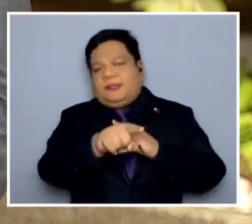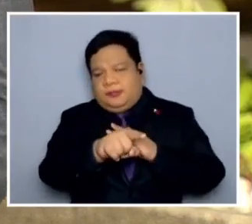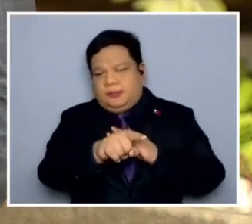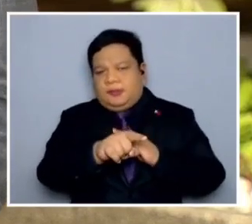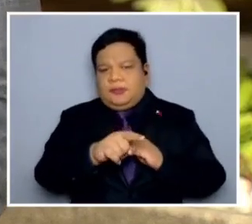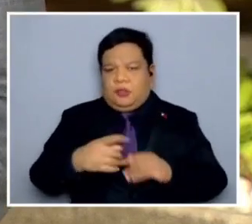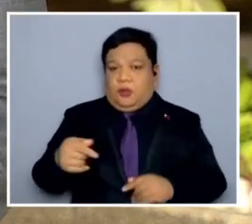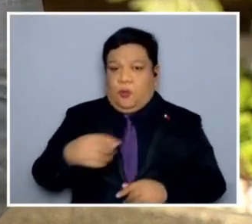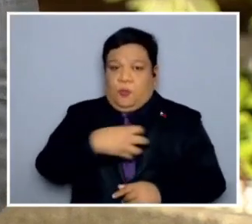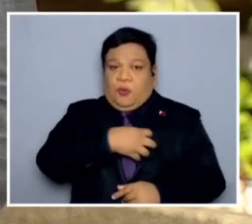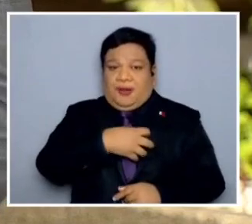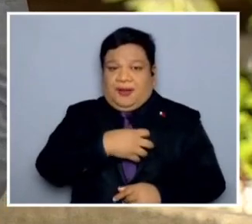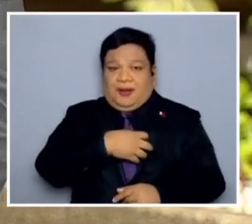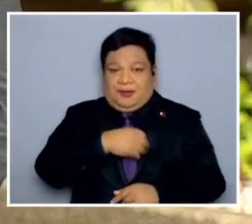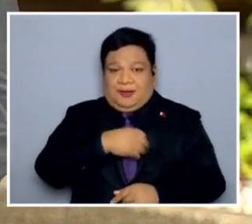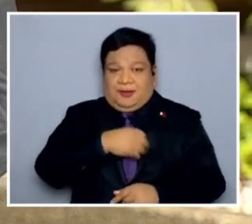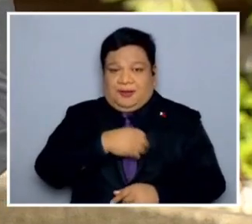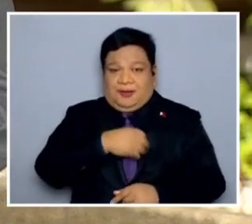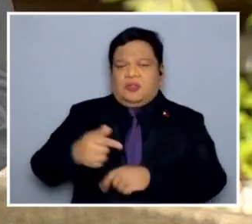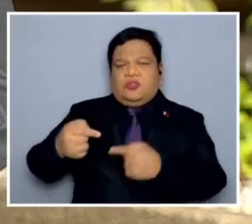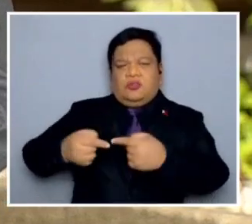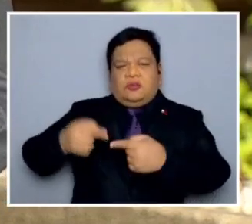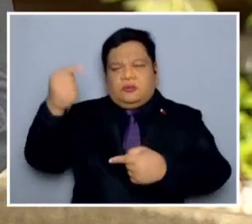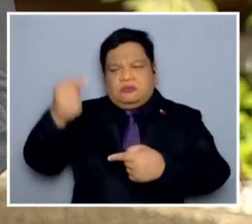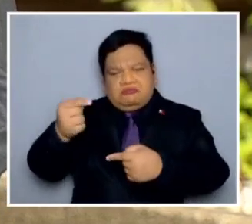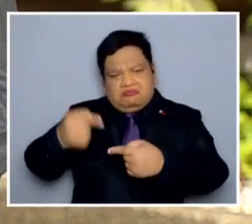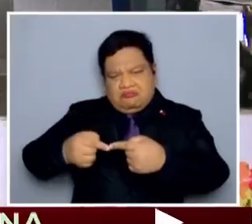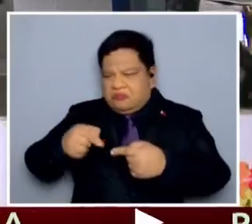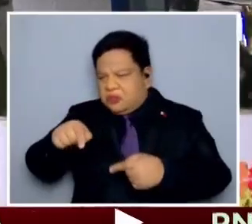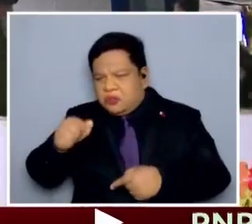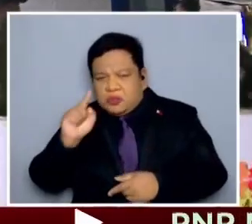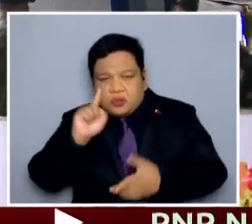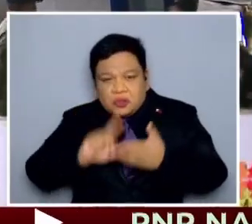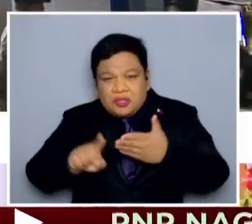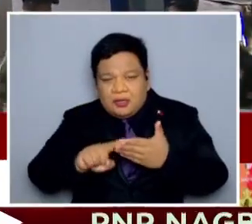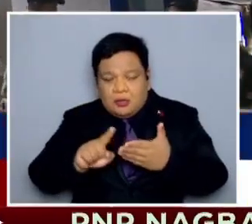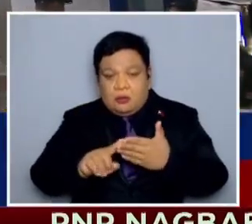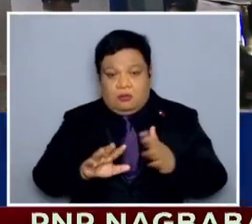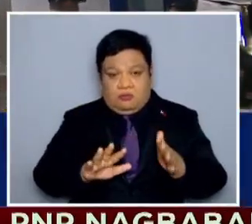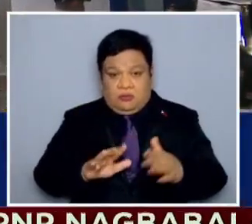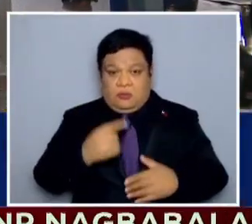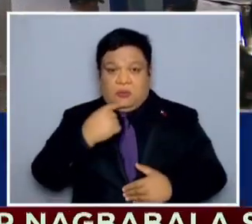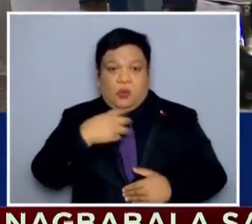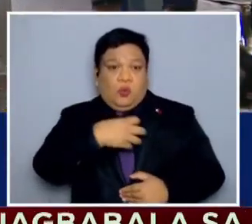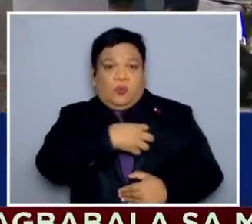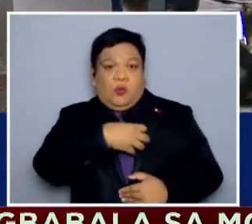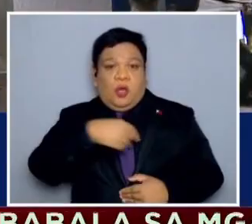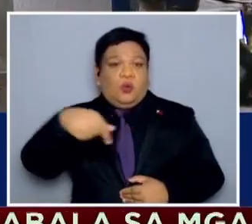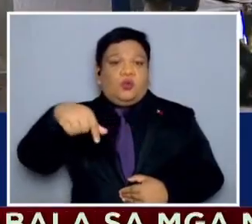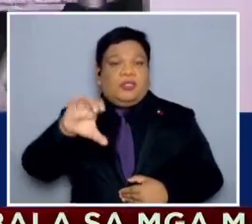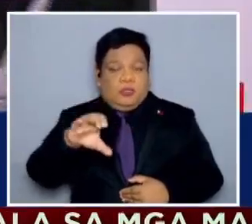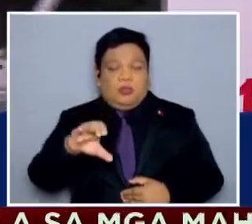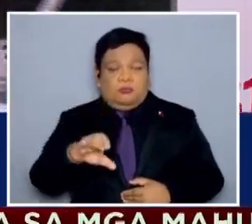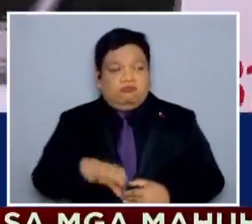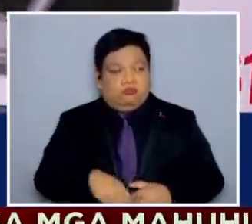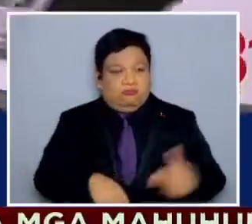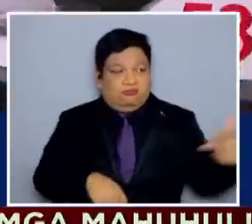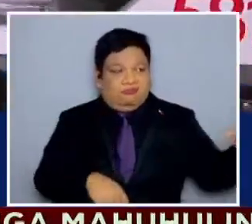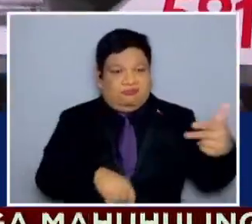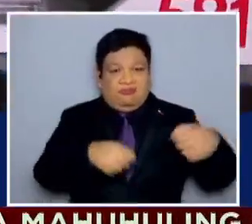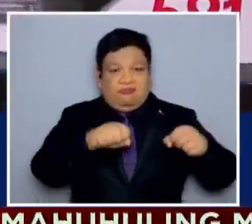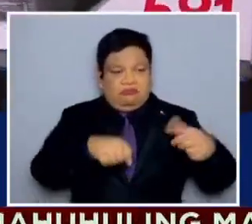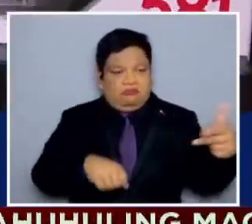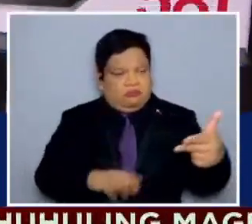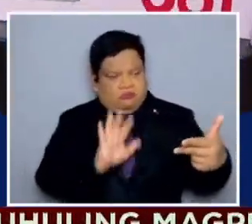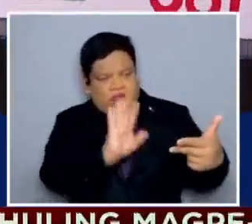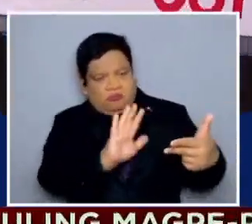Lourdes sa Quezon City. Ayon sa QCPD, pinarang dalawang lalaking sakay na motorsiklo sa checkpoint kagabi dahil wala silang